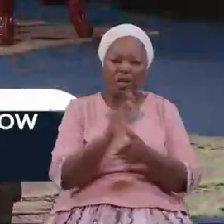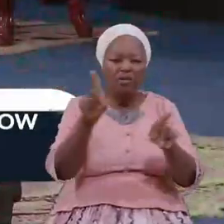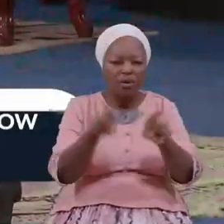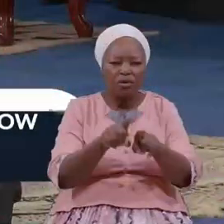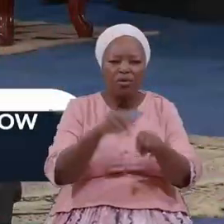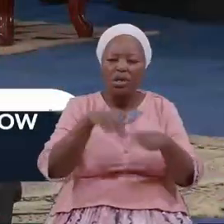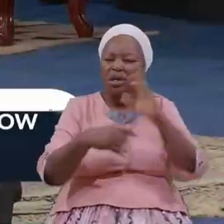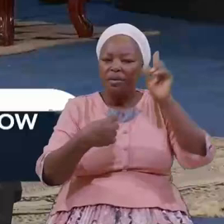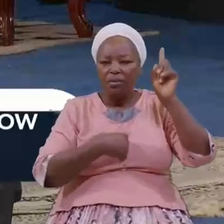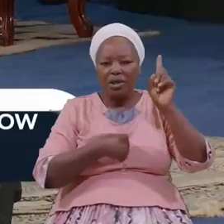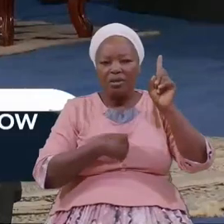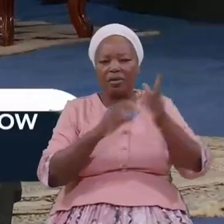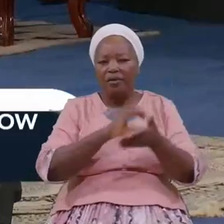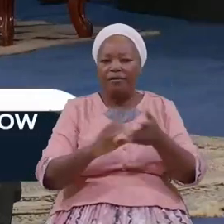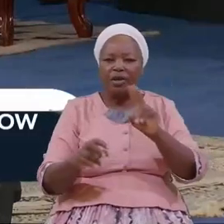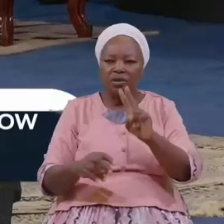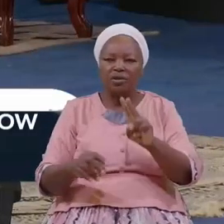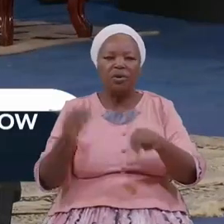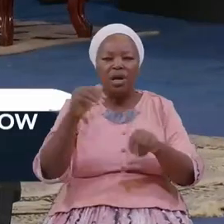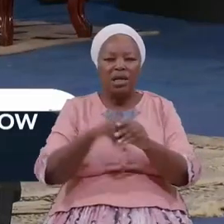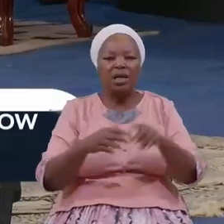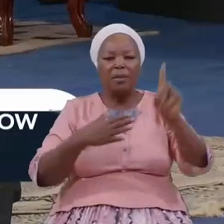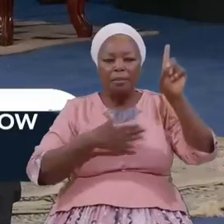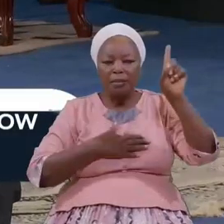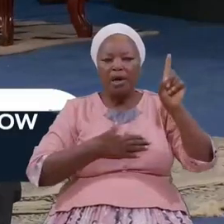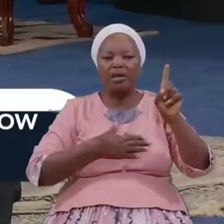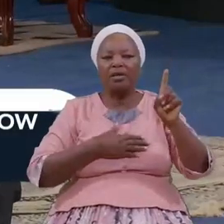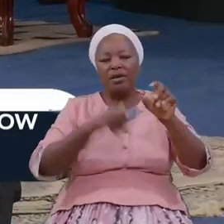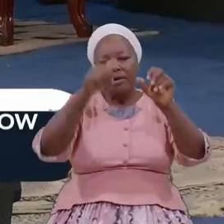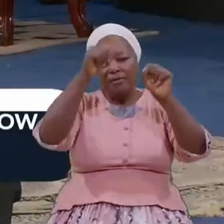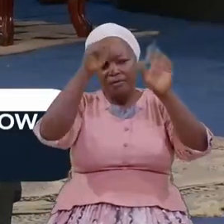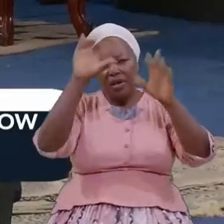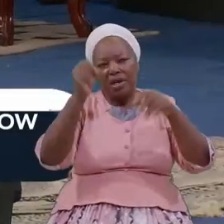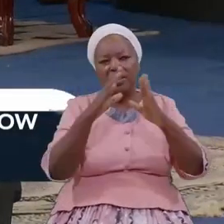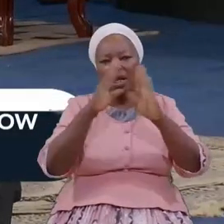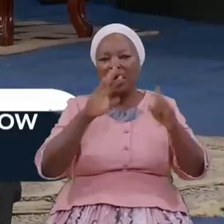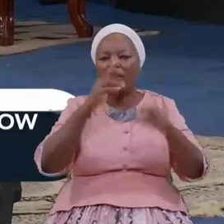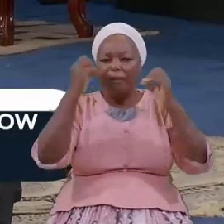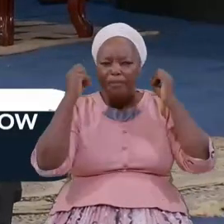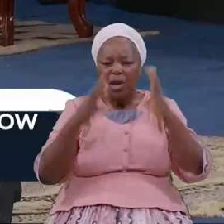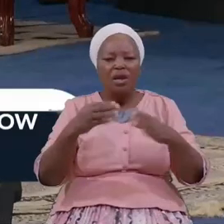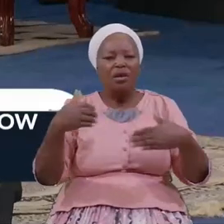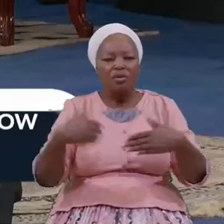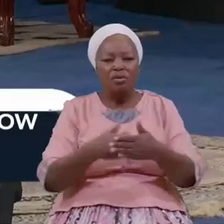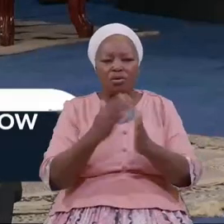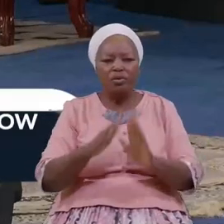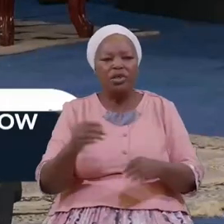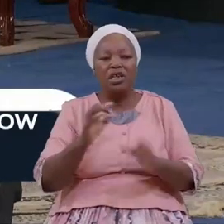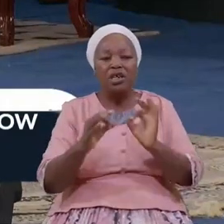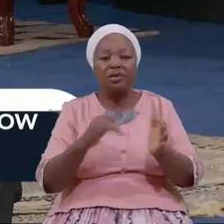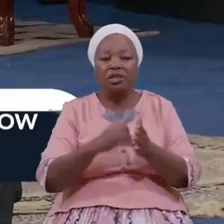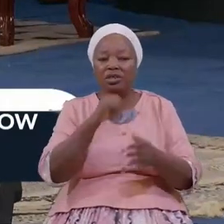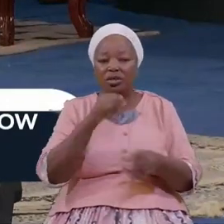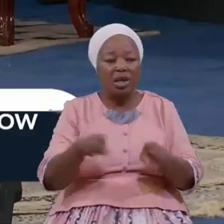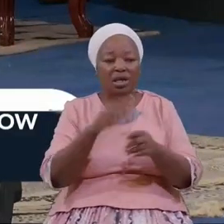moi. Verset 2. Il y a plusieurs demeures dans la maison de mon Père. Si